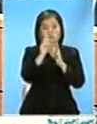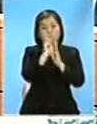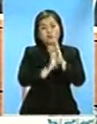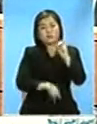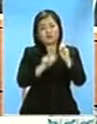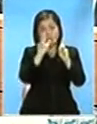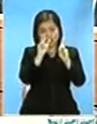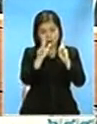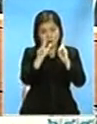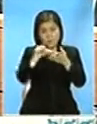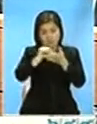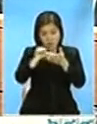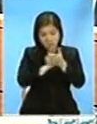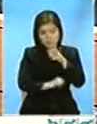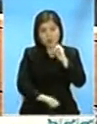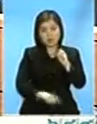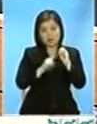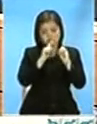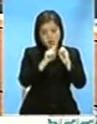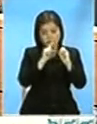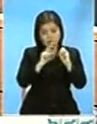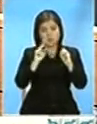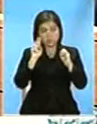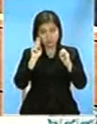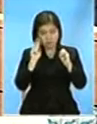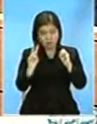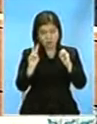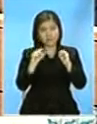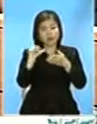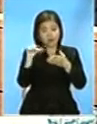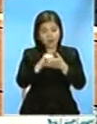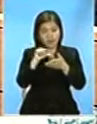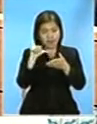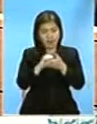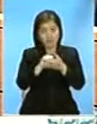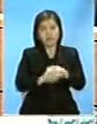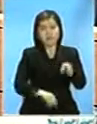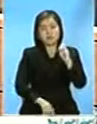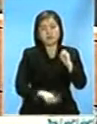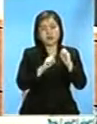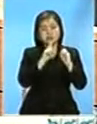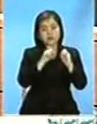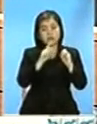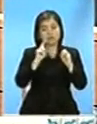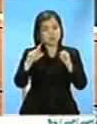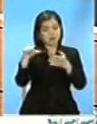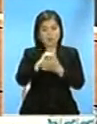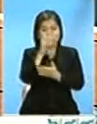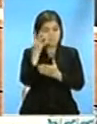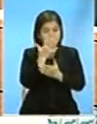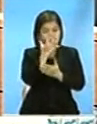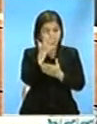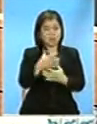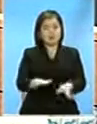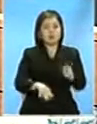แก้ไขมาตรา112นะครับมาตรา3แก้ไขมาตรา112มาตรา111ไม่มีการแก้ไขม